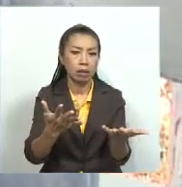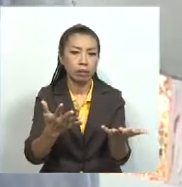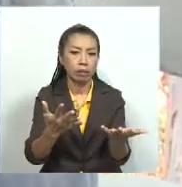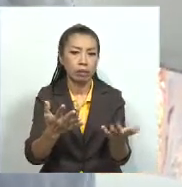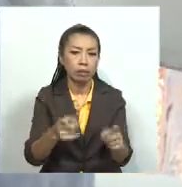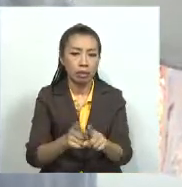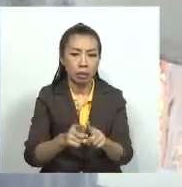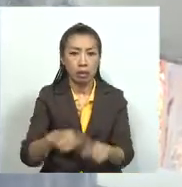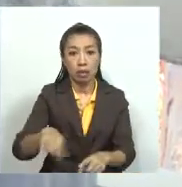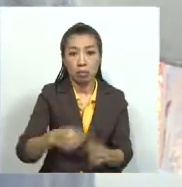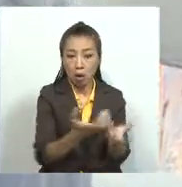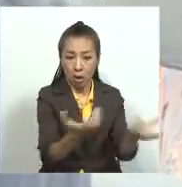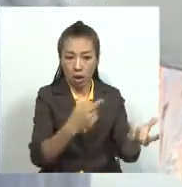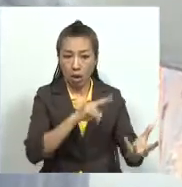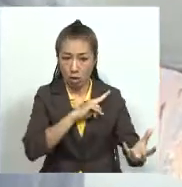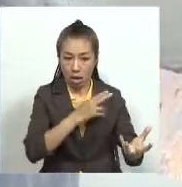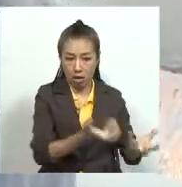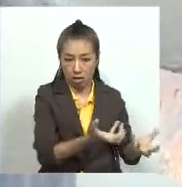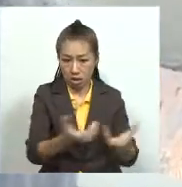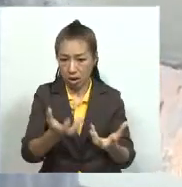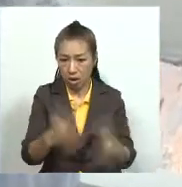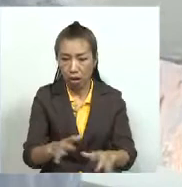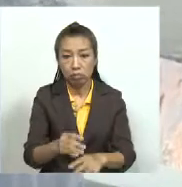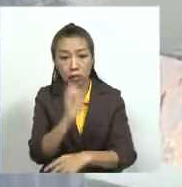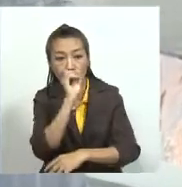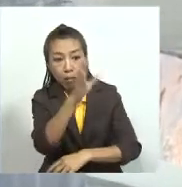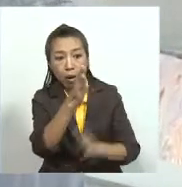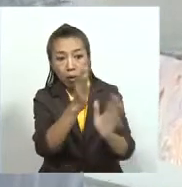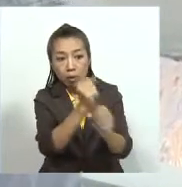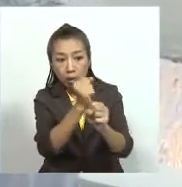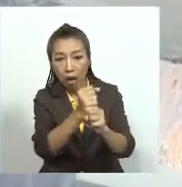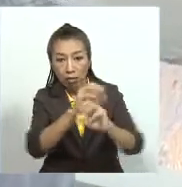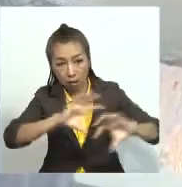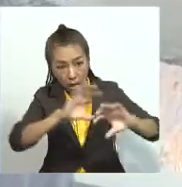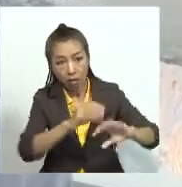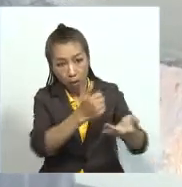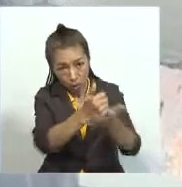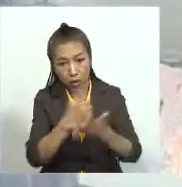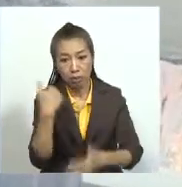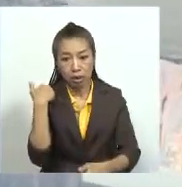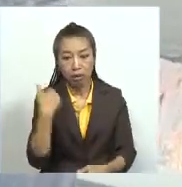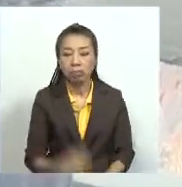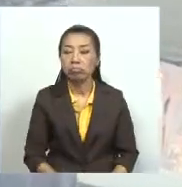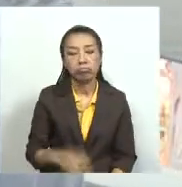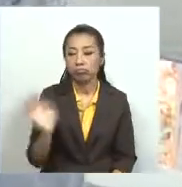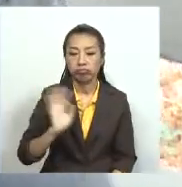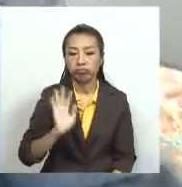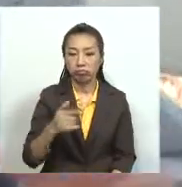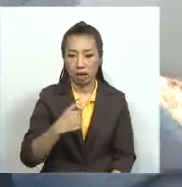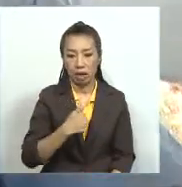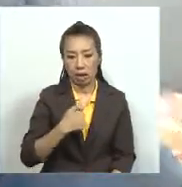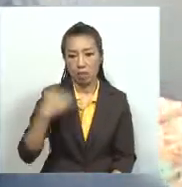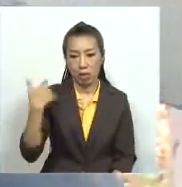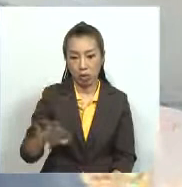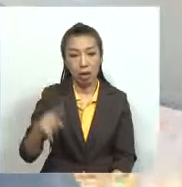เรานอกจากที่เราจะต้องนำอุปกรณ์ไปเองเราต้องทำการติดต่อเจ้าหน้าที่เข้ามาช่วยเราด้วย เบื้องต้นแล้วก็ต้องมีไอตัว